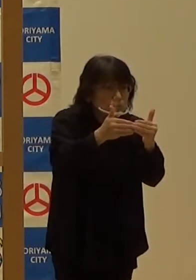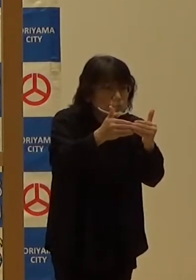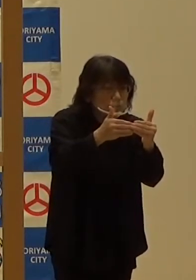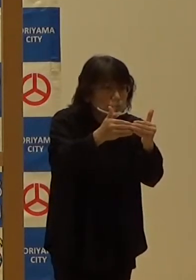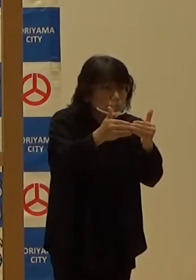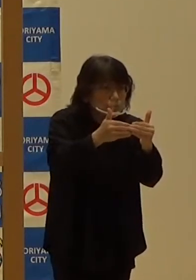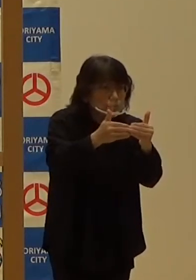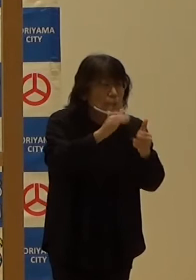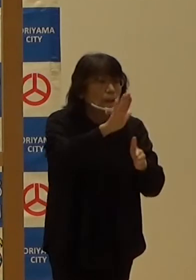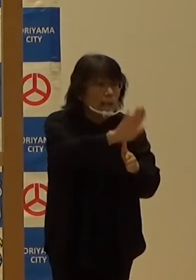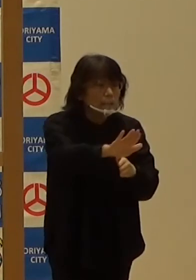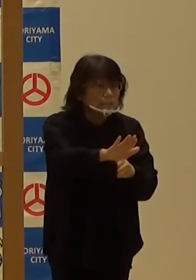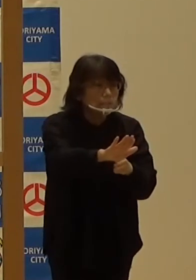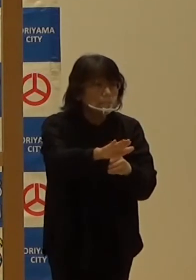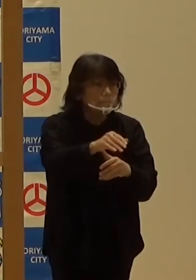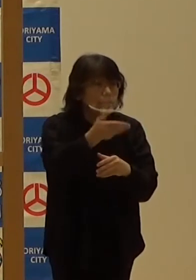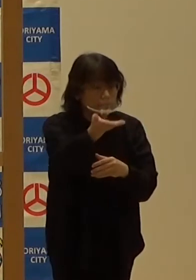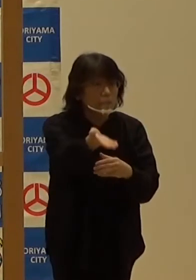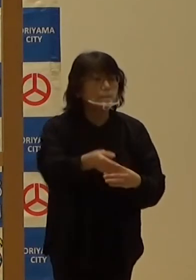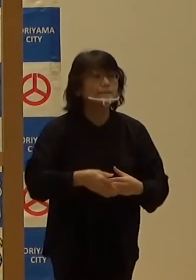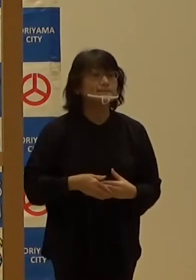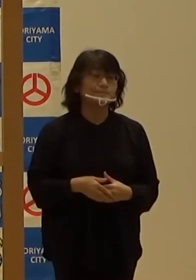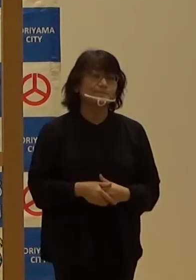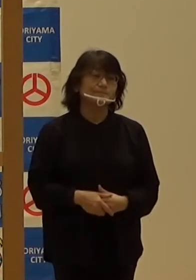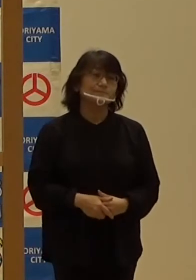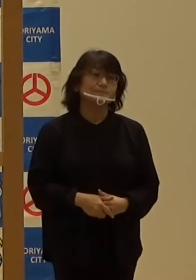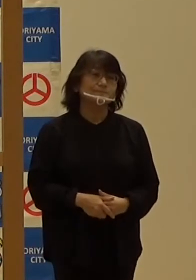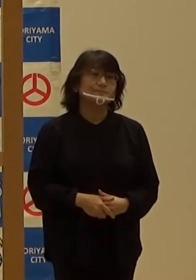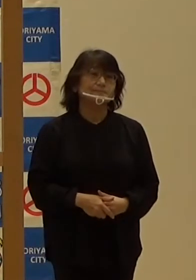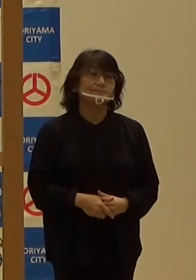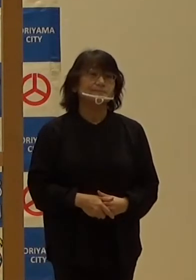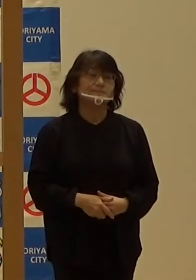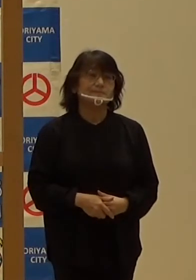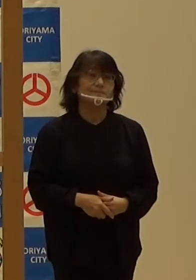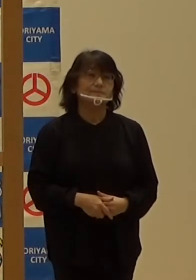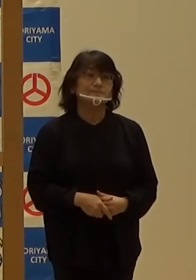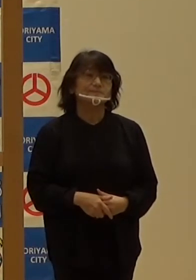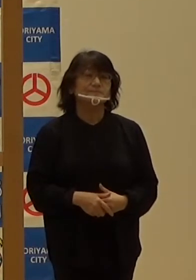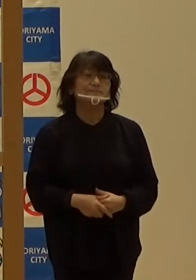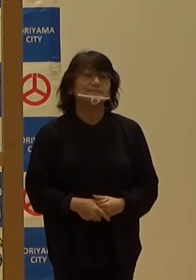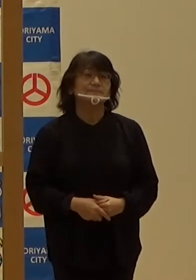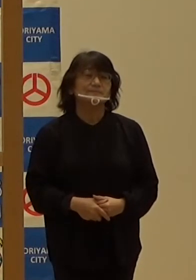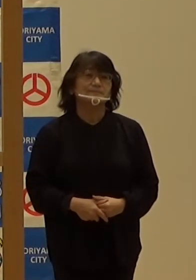ることになるのかどうかということと、もう一つ